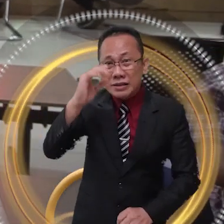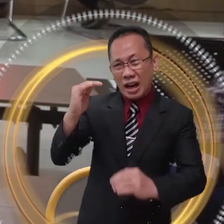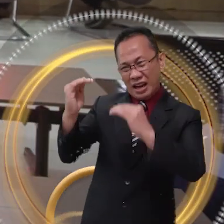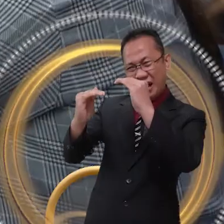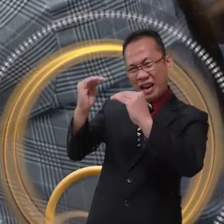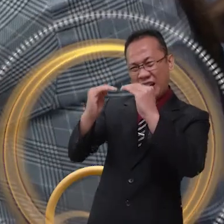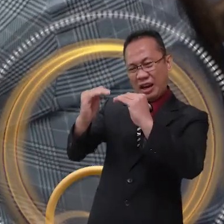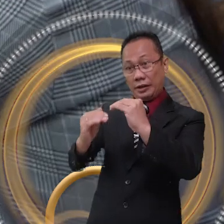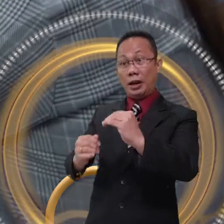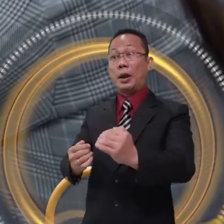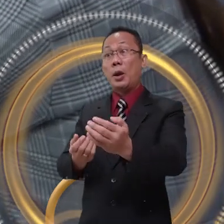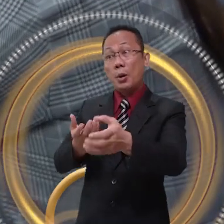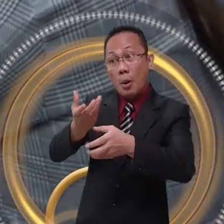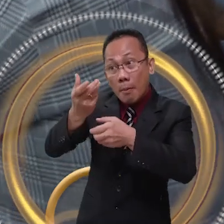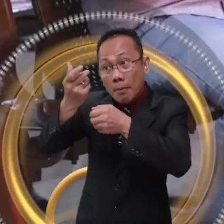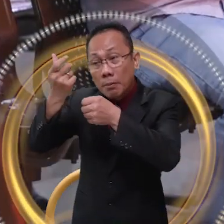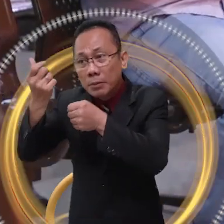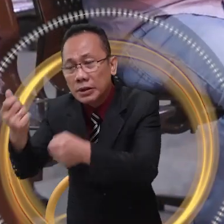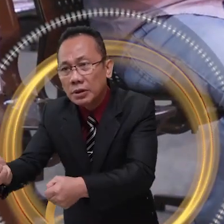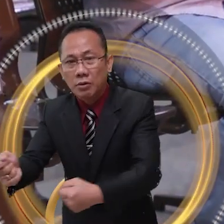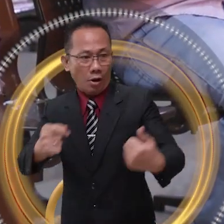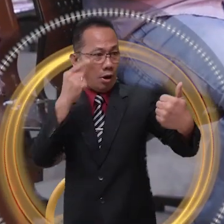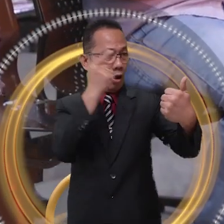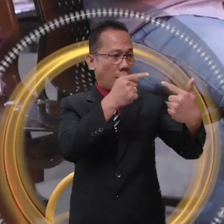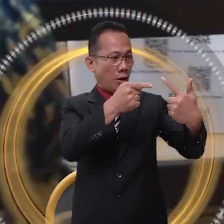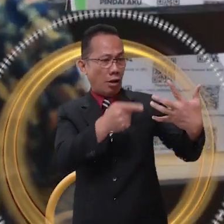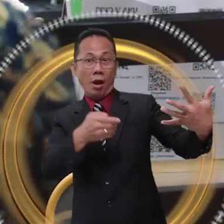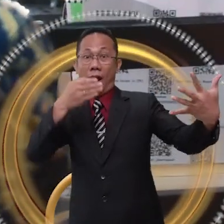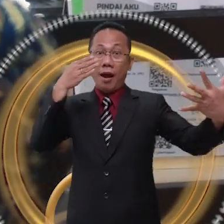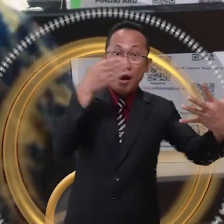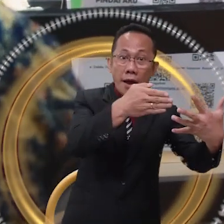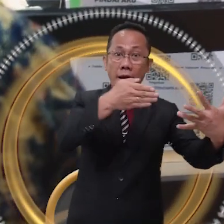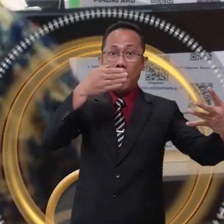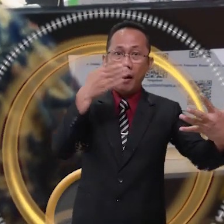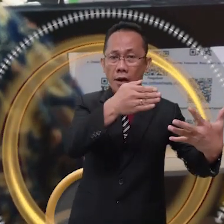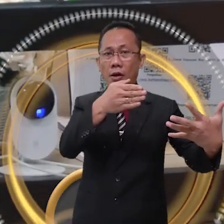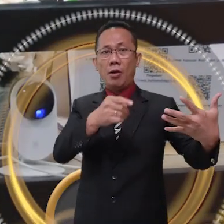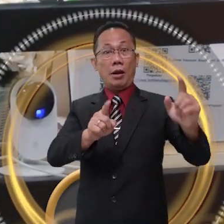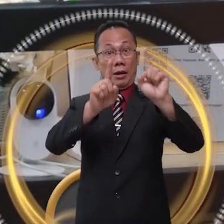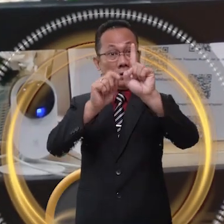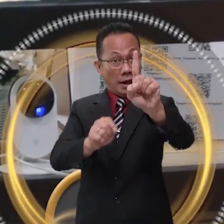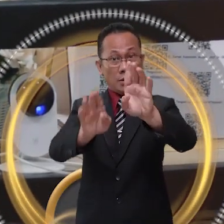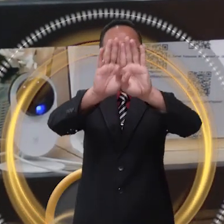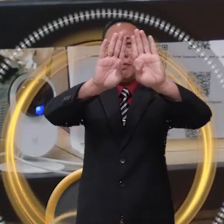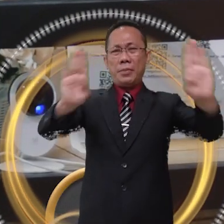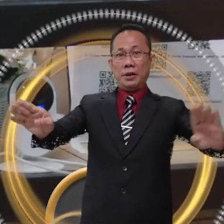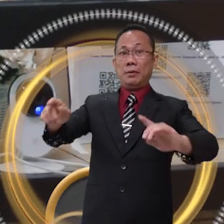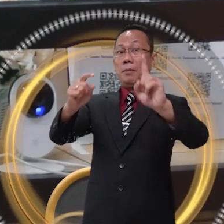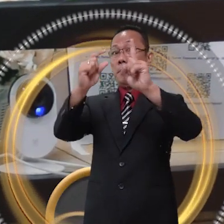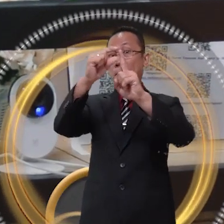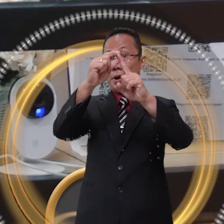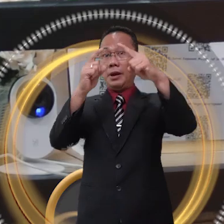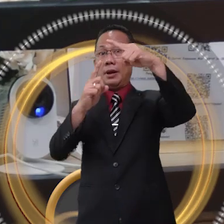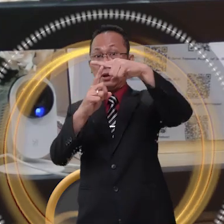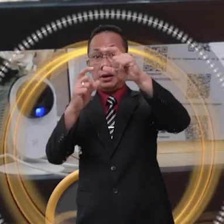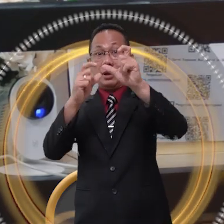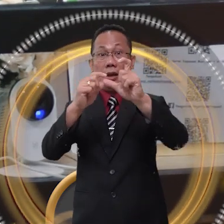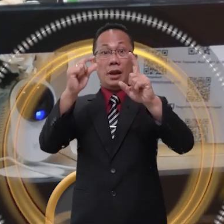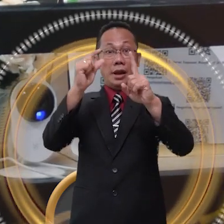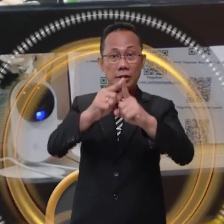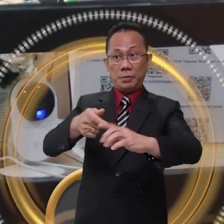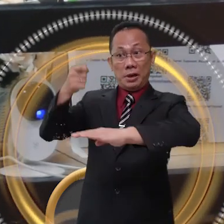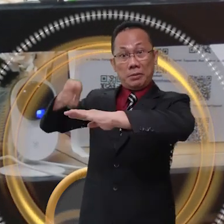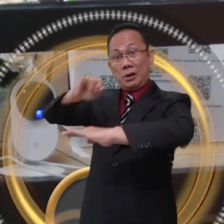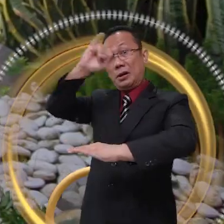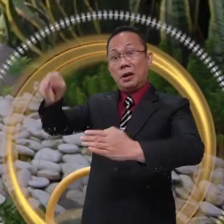keadilan dan masyarakat pengguna layanan dengan memperdomani pedoman standar pelayanan terpadu satu pintu atau PTSP pada